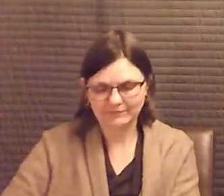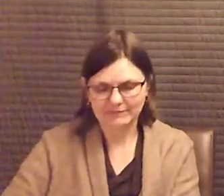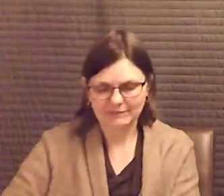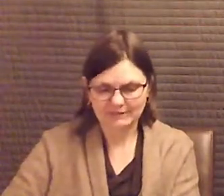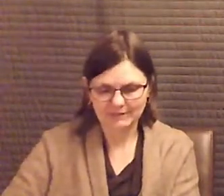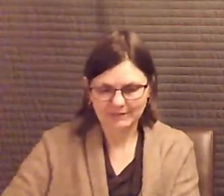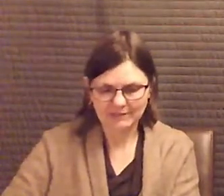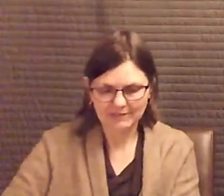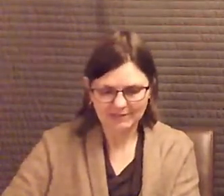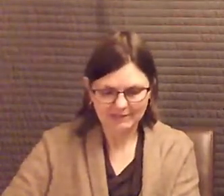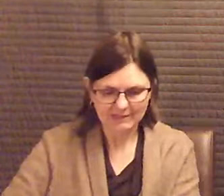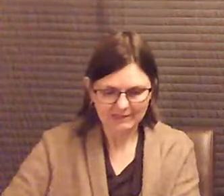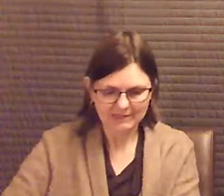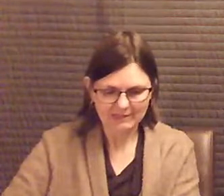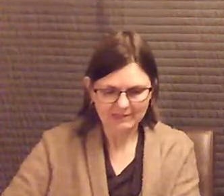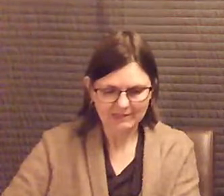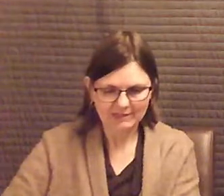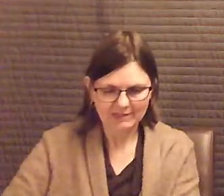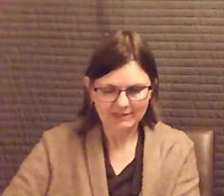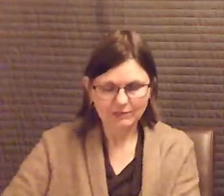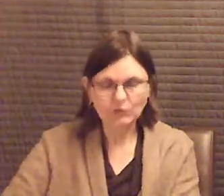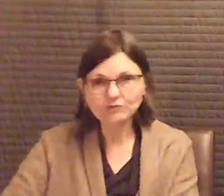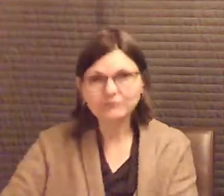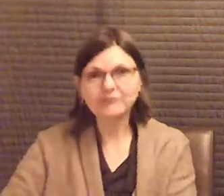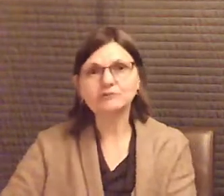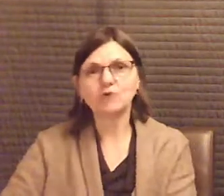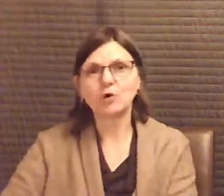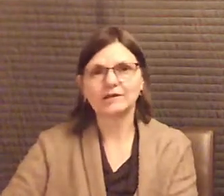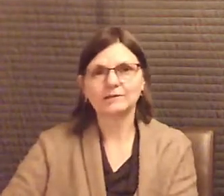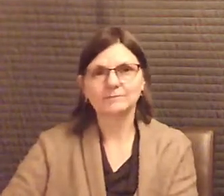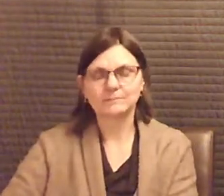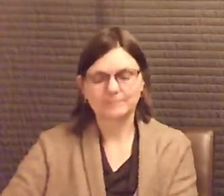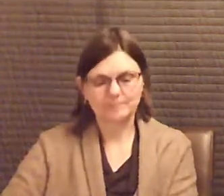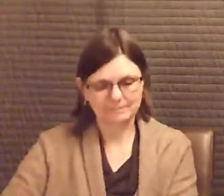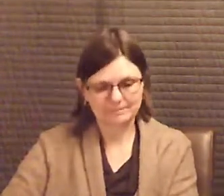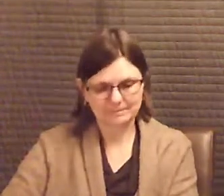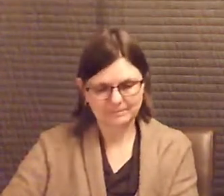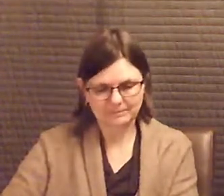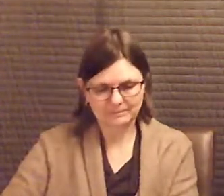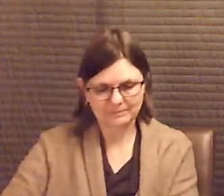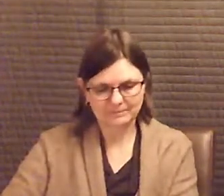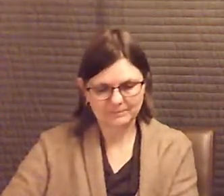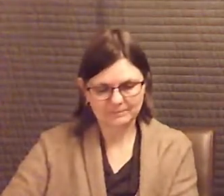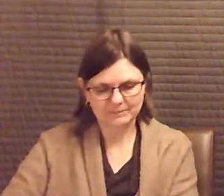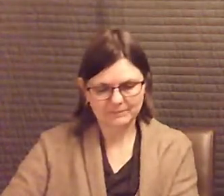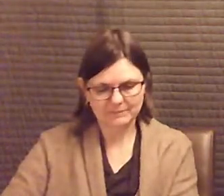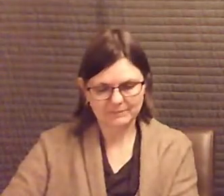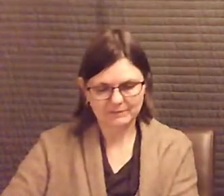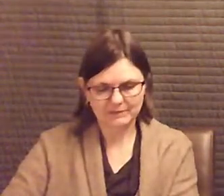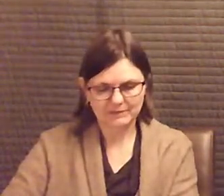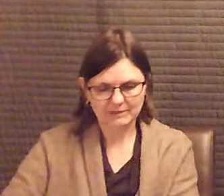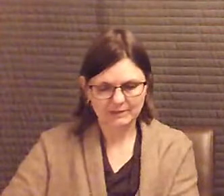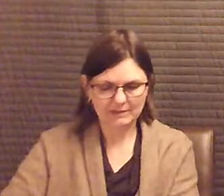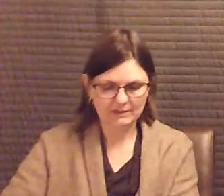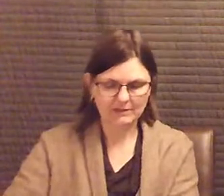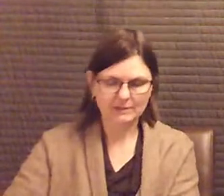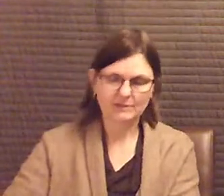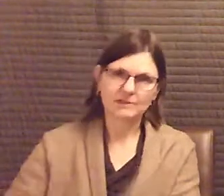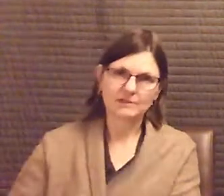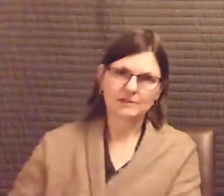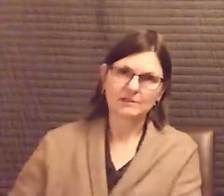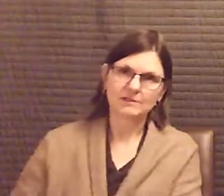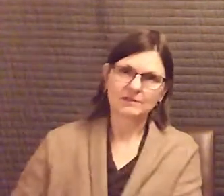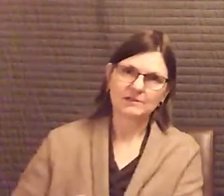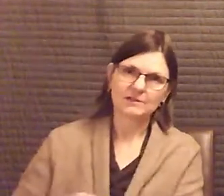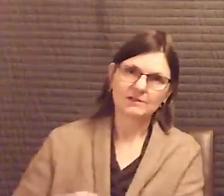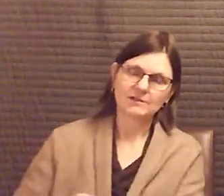en je haasje van het was de in josafat was koning en toen engeland story short to pick up de